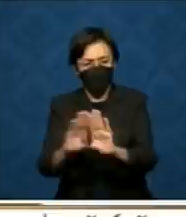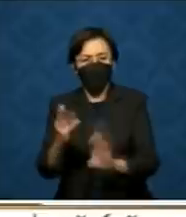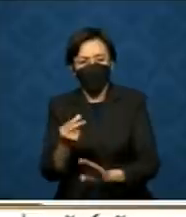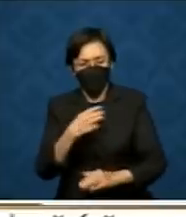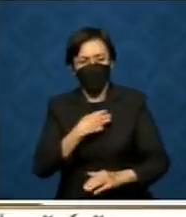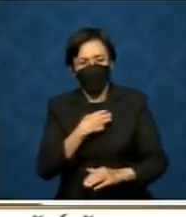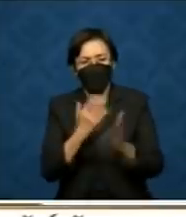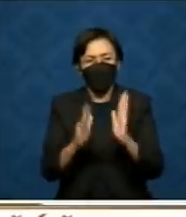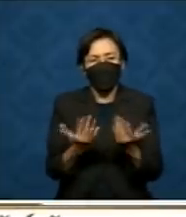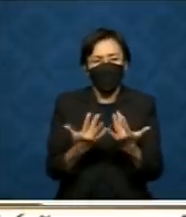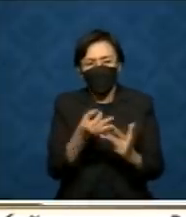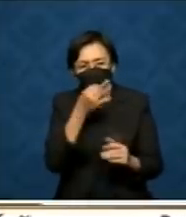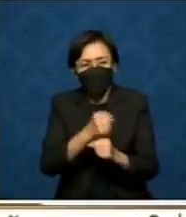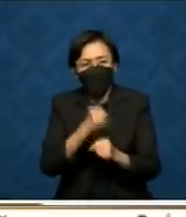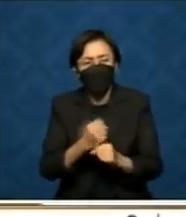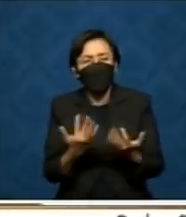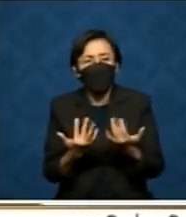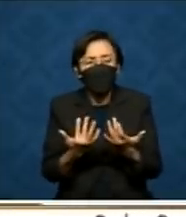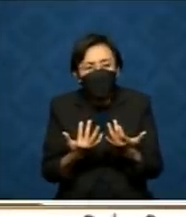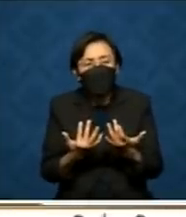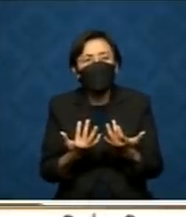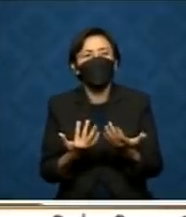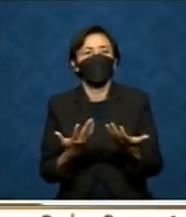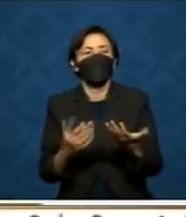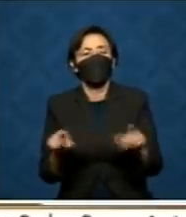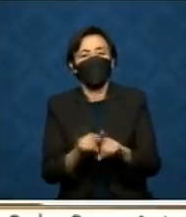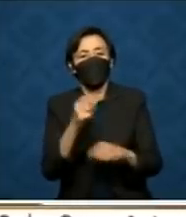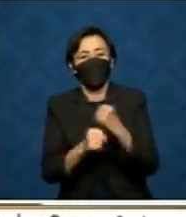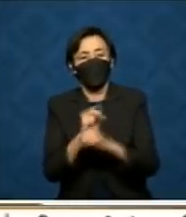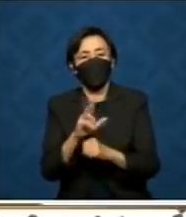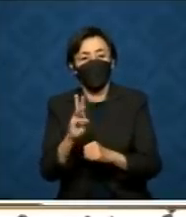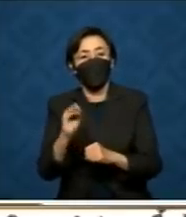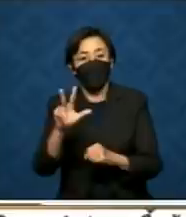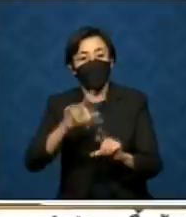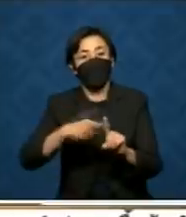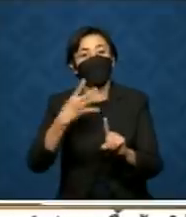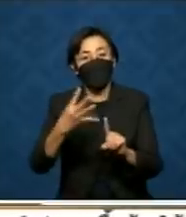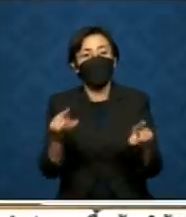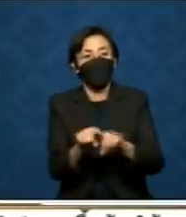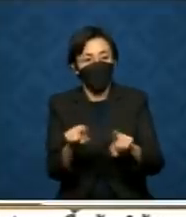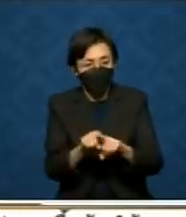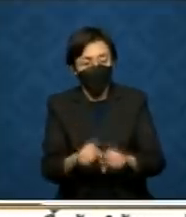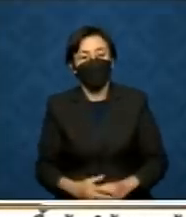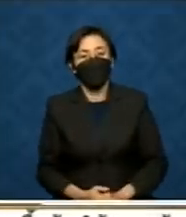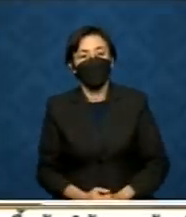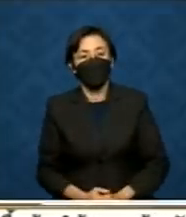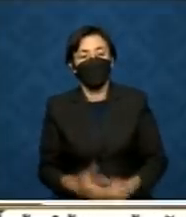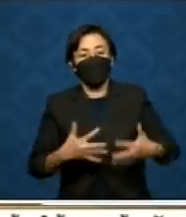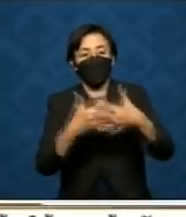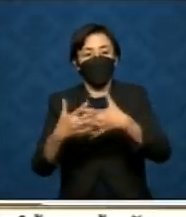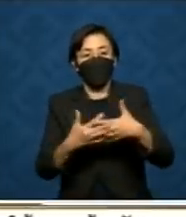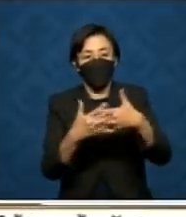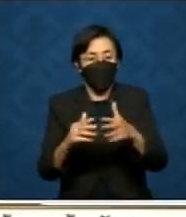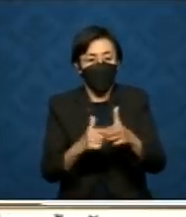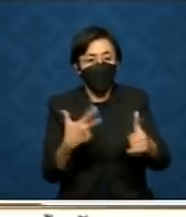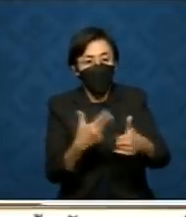คนรอทำมาหากินเยอะก็จะเพลงมันจะเหมือนกับปี 6 3เมษายน 63ดีแล้วที่สาระเมริกาลูกเค้า